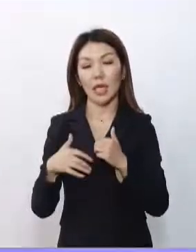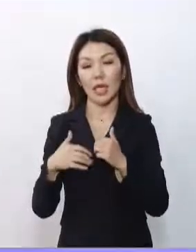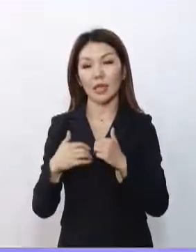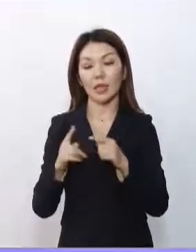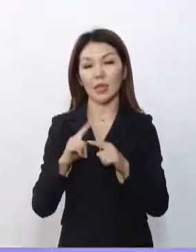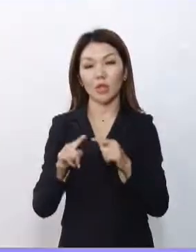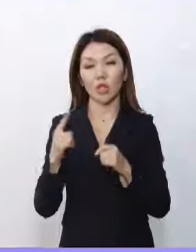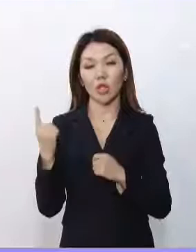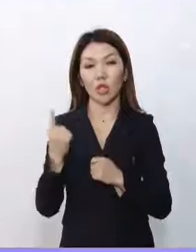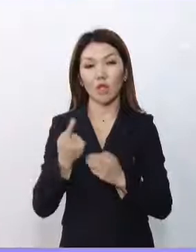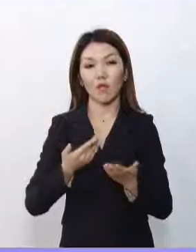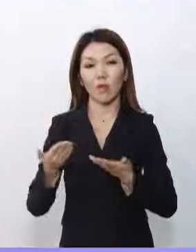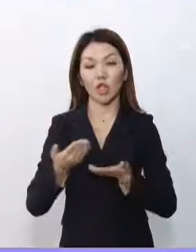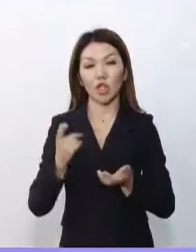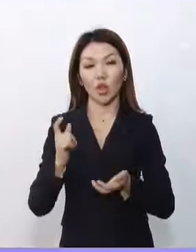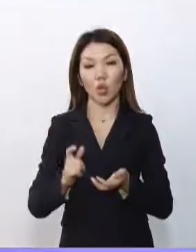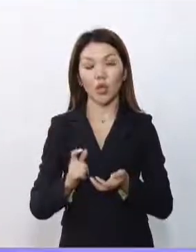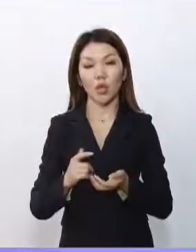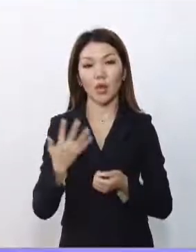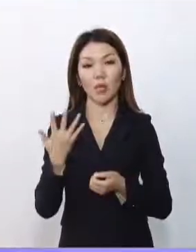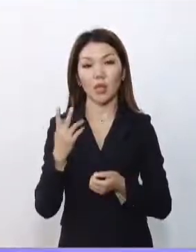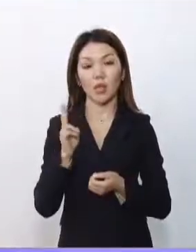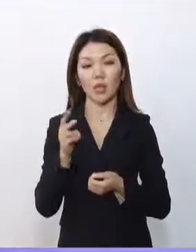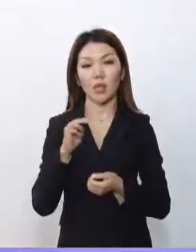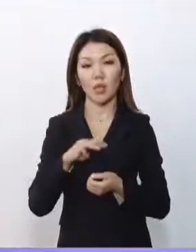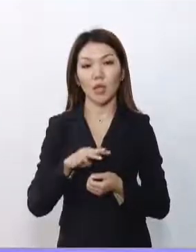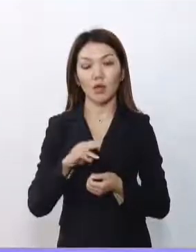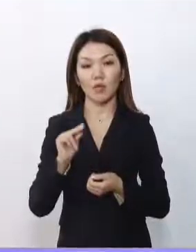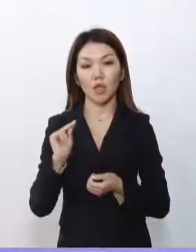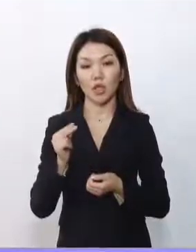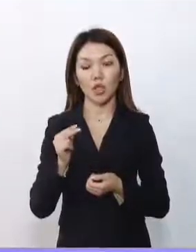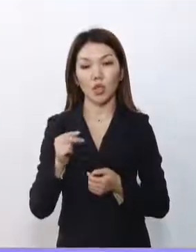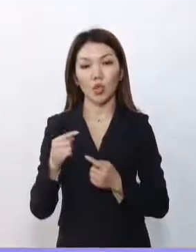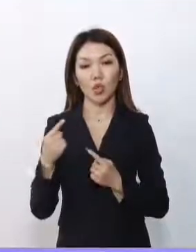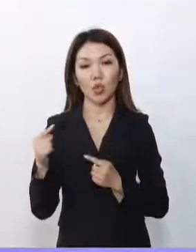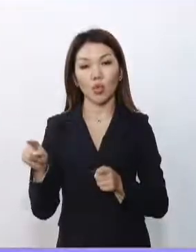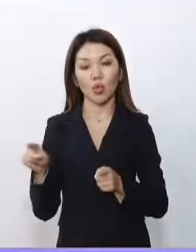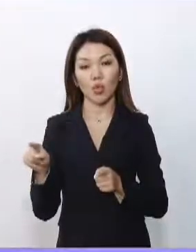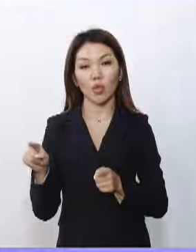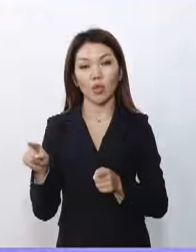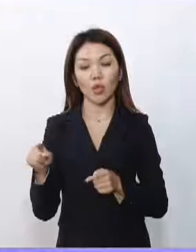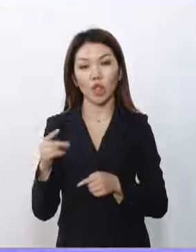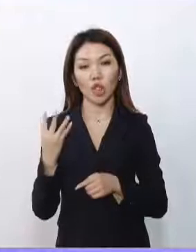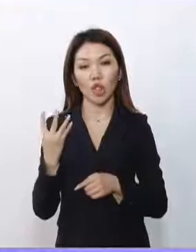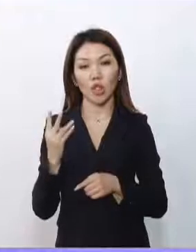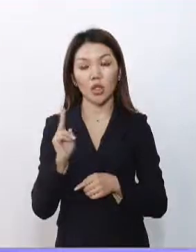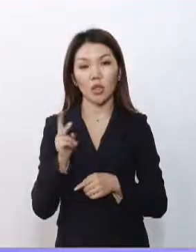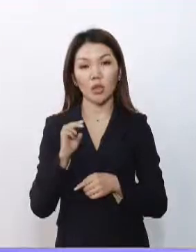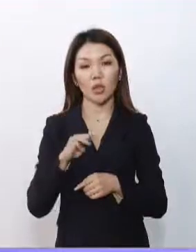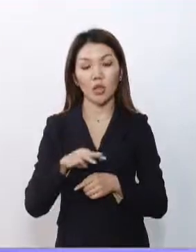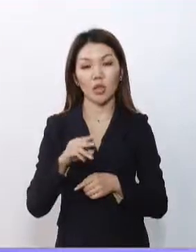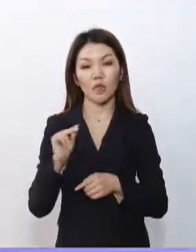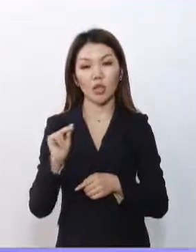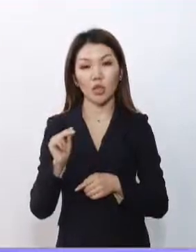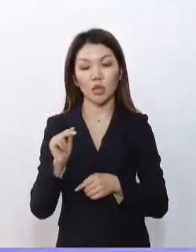одного пешехода 5 километров в час другого 4 час